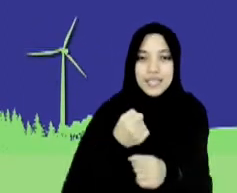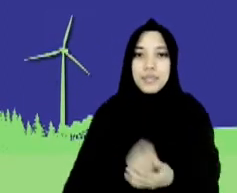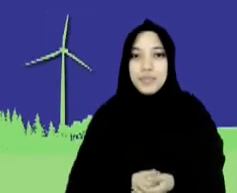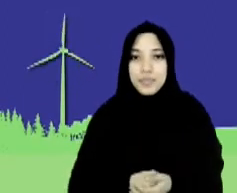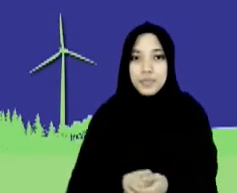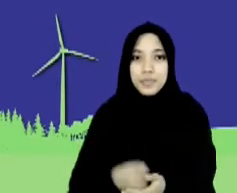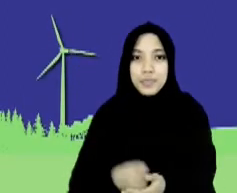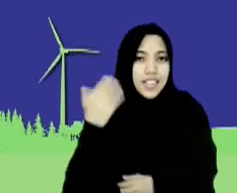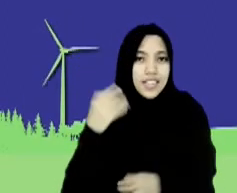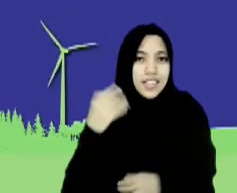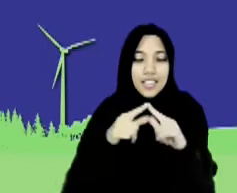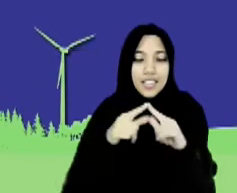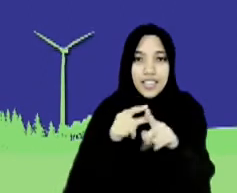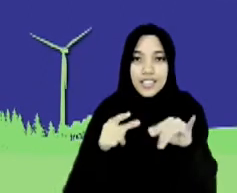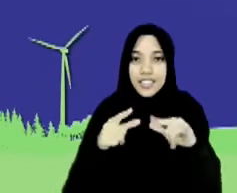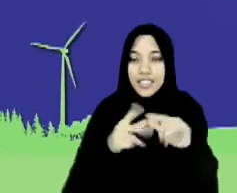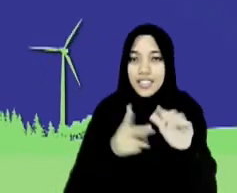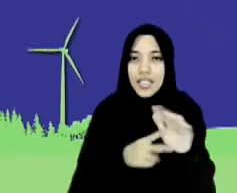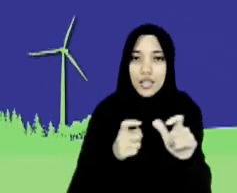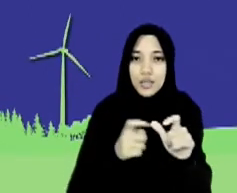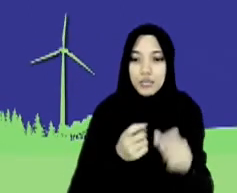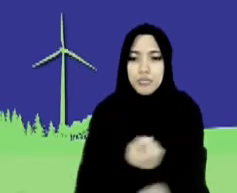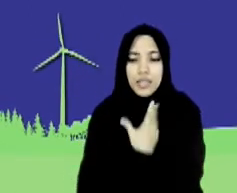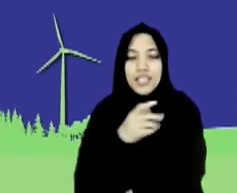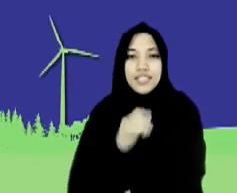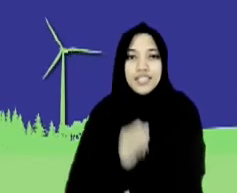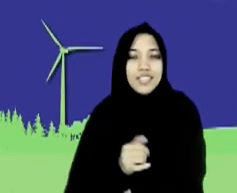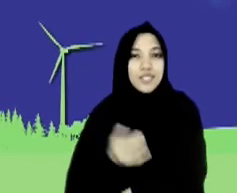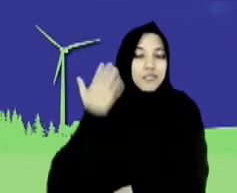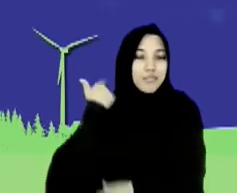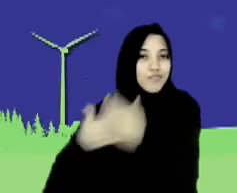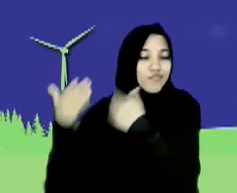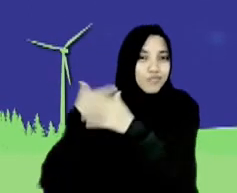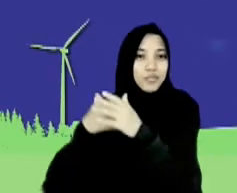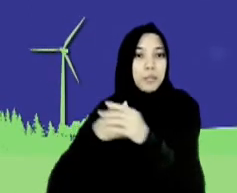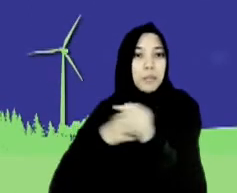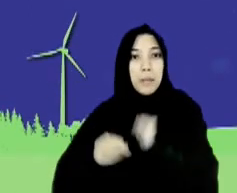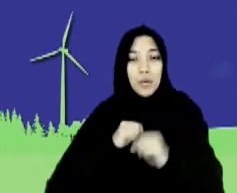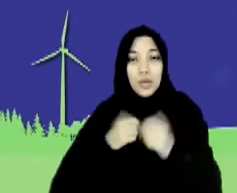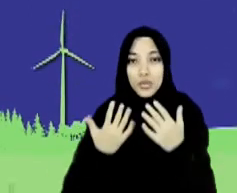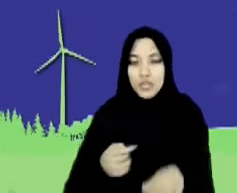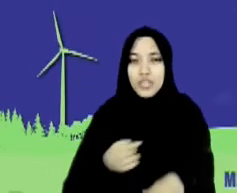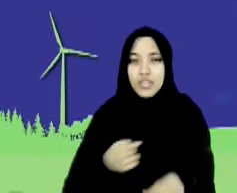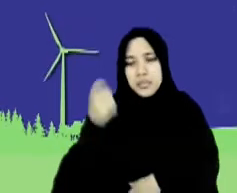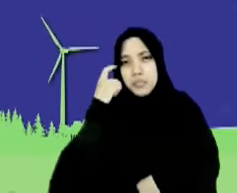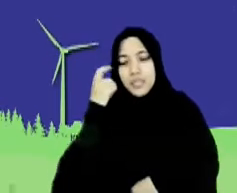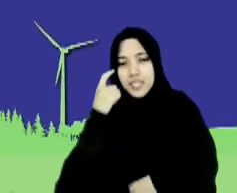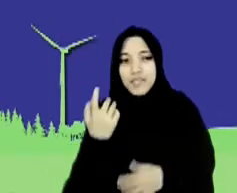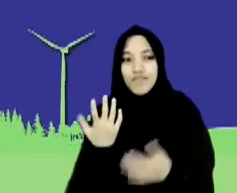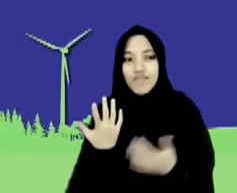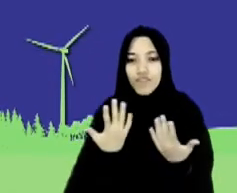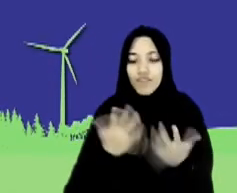Adrianus memang eh beberapa mileston milestones yang kita lakukan I think we all in this together yang di mana